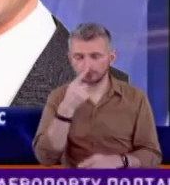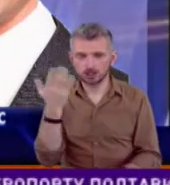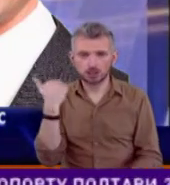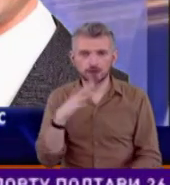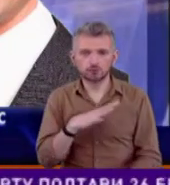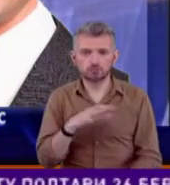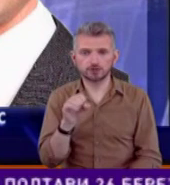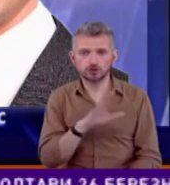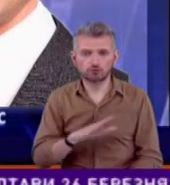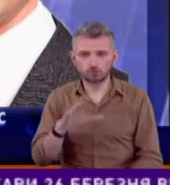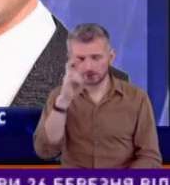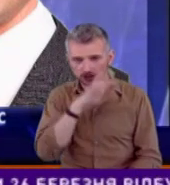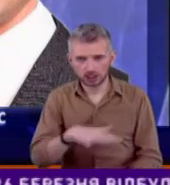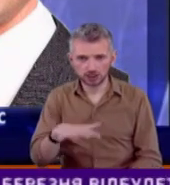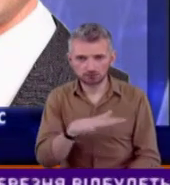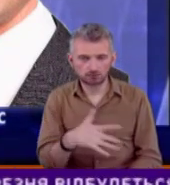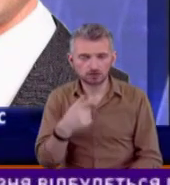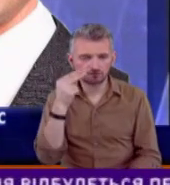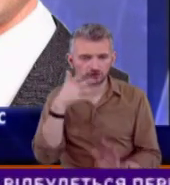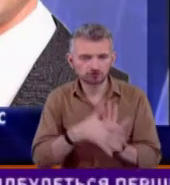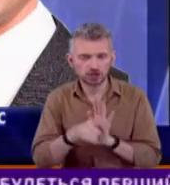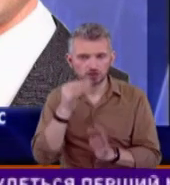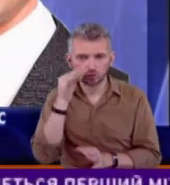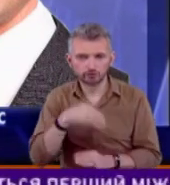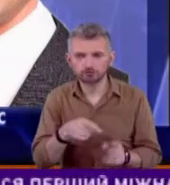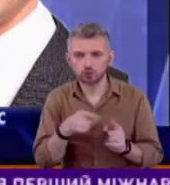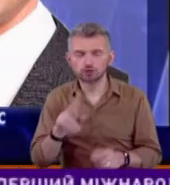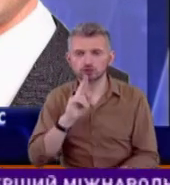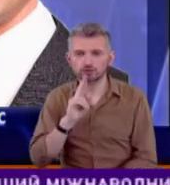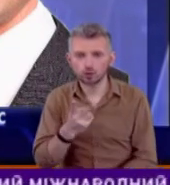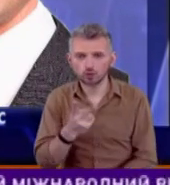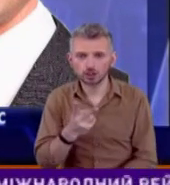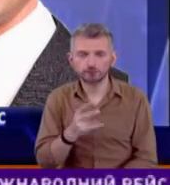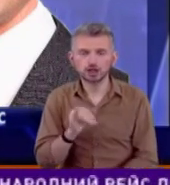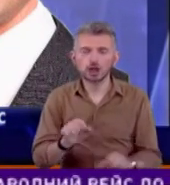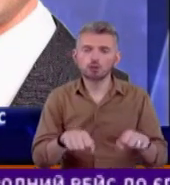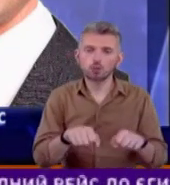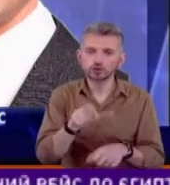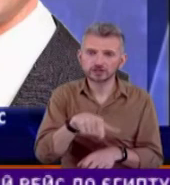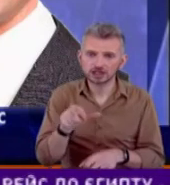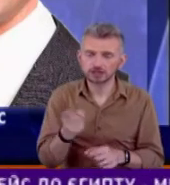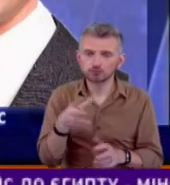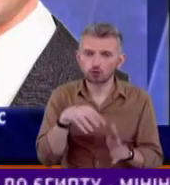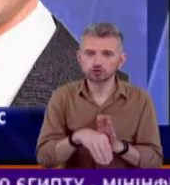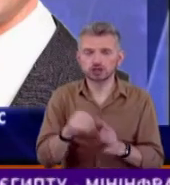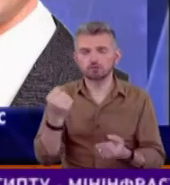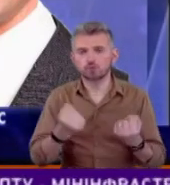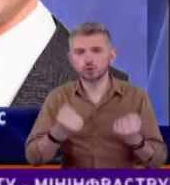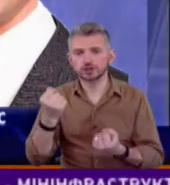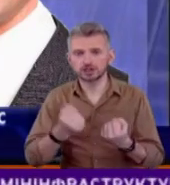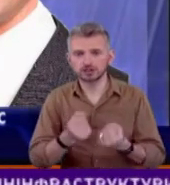ми були у європейських країнах, досить вивчали цей досвід. Протягом двох років і мотоциклісти, в тому числі, і водії,